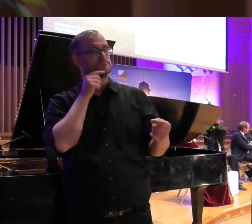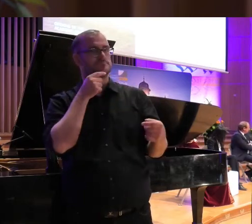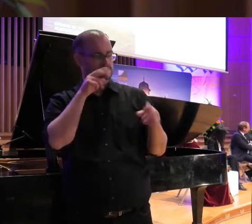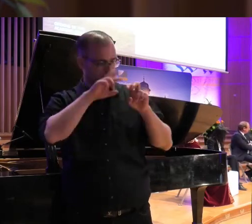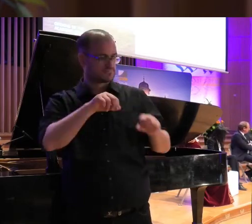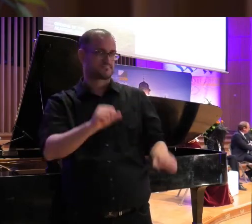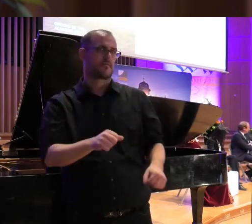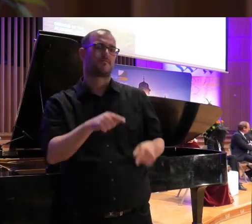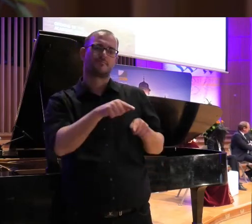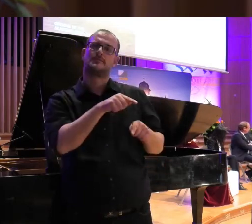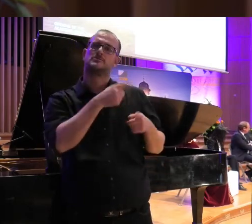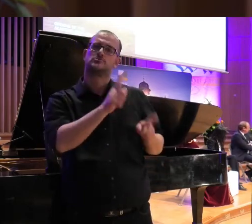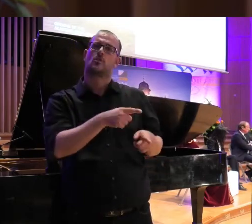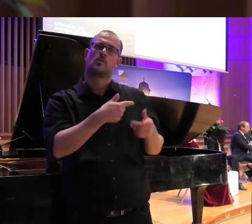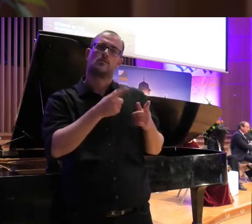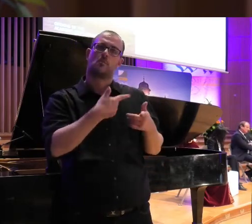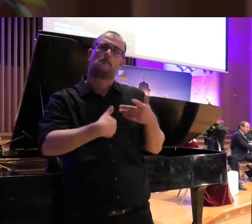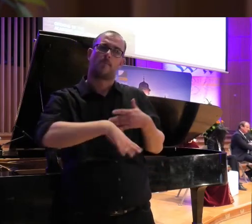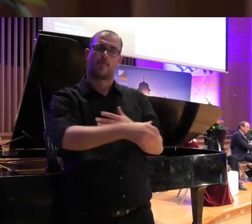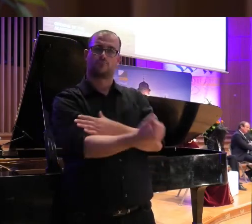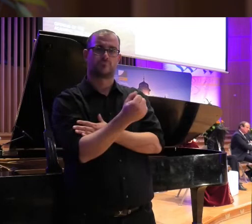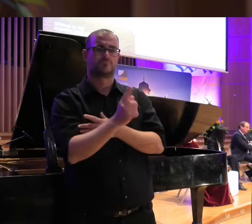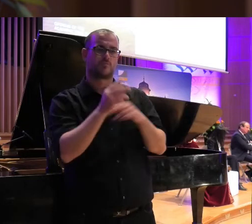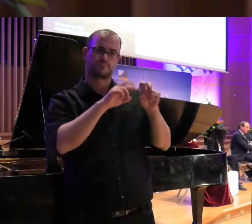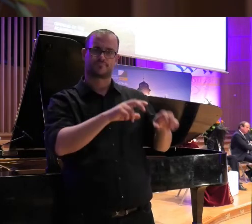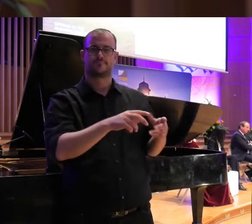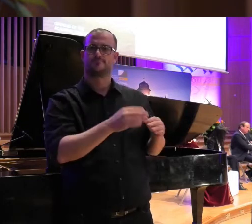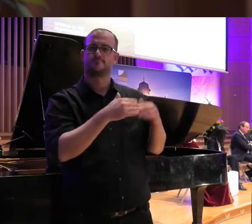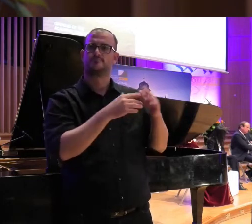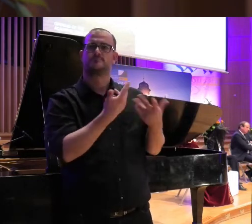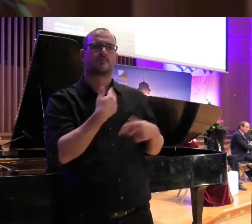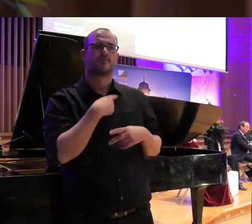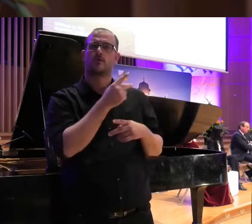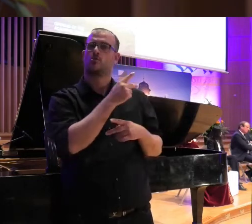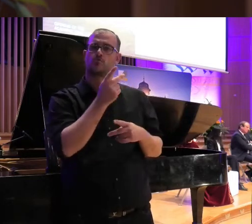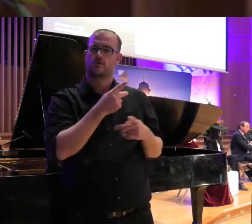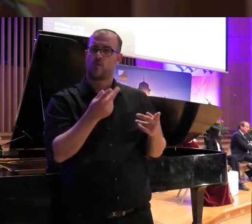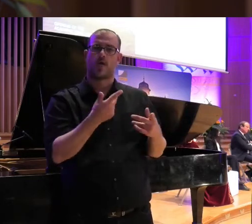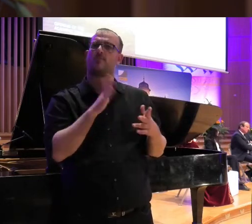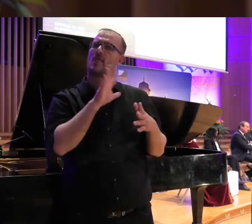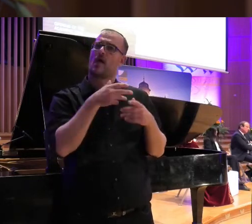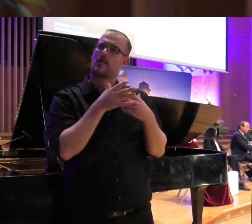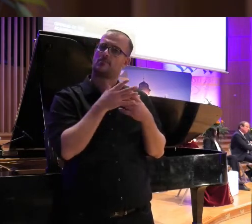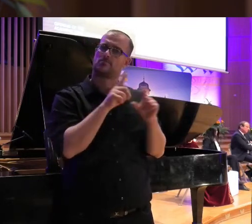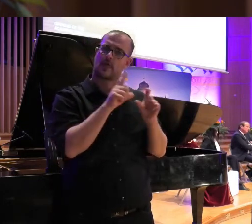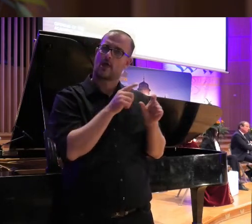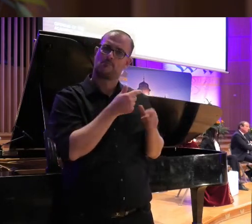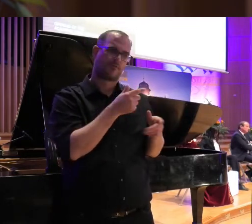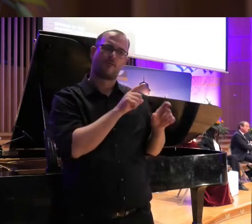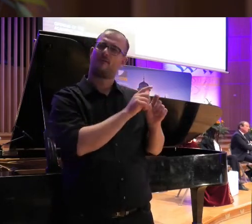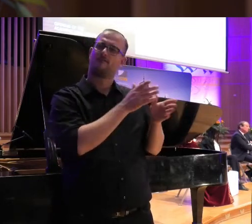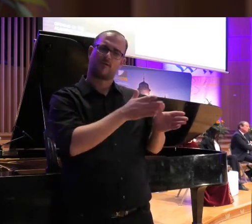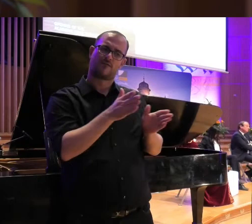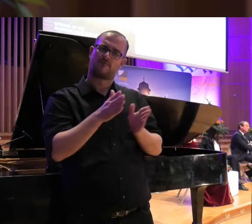sehr, soll absolut verstärkt werden. Also sowohl curricular, dass wir Nachhaltigkeitsthemen in den einzelnen Fächern